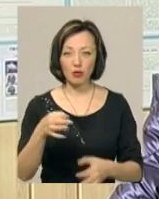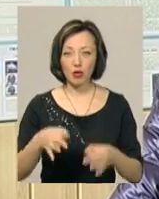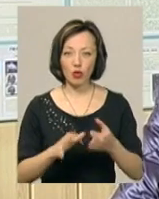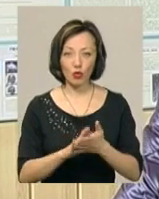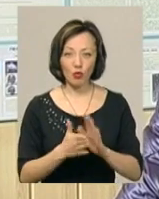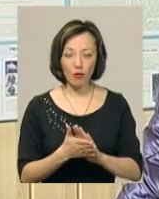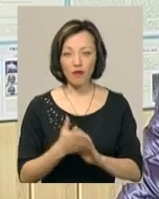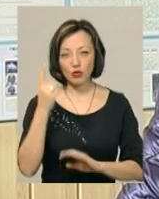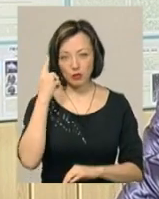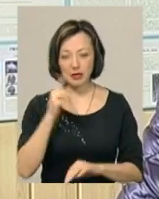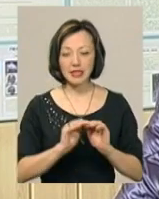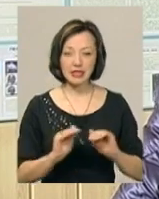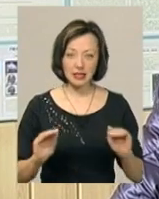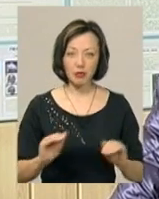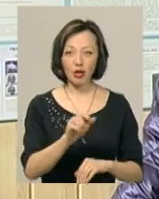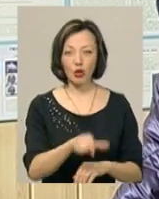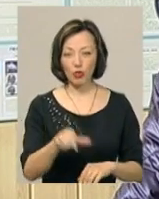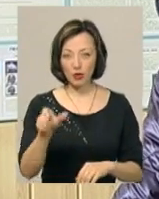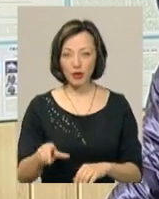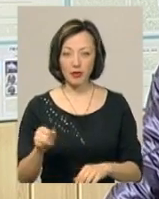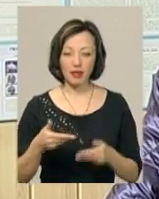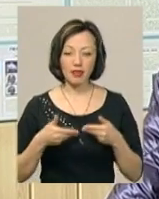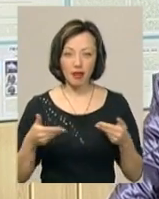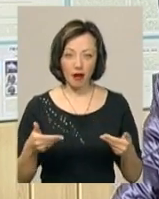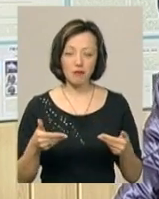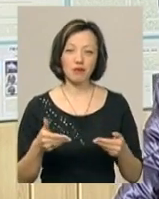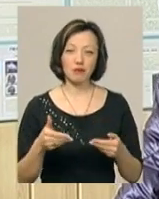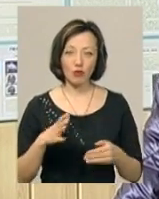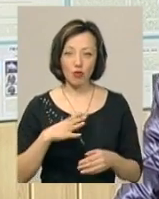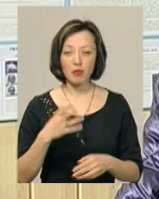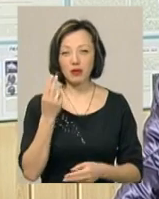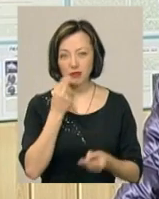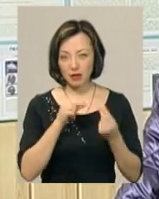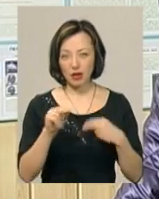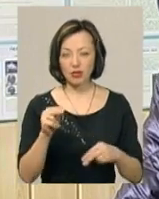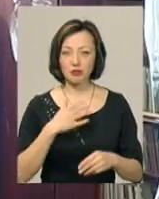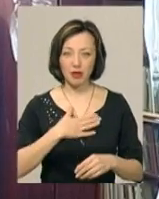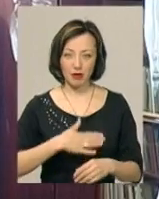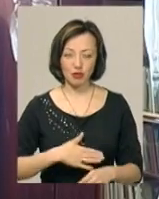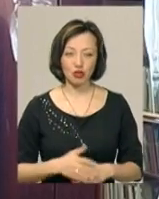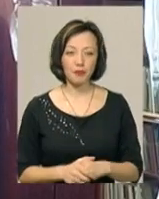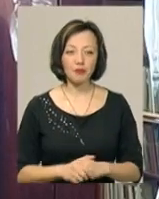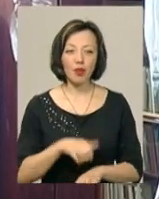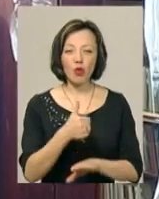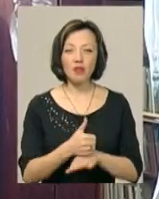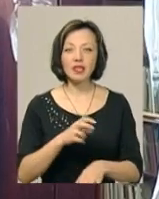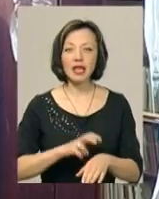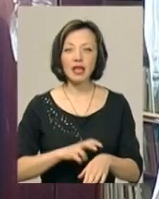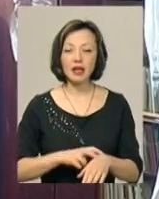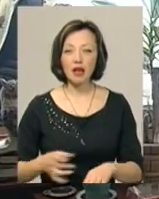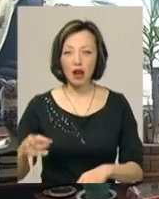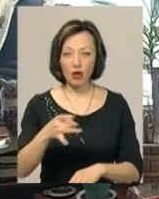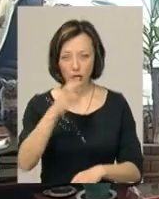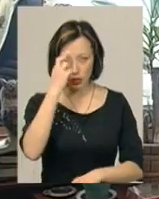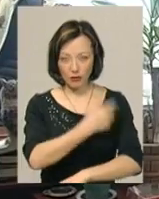умови, я думаю, тоді дітям і людям, і навіть нам, захисникам, було б набагато якби приємніше. Головний лікар Хмельницької районної